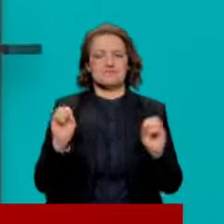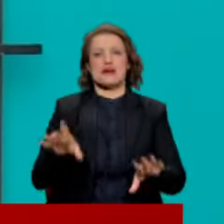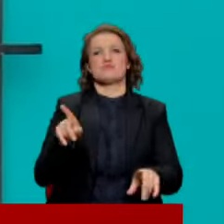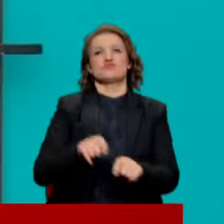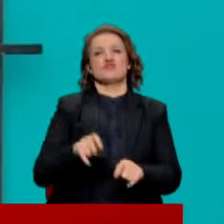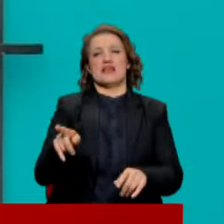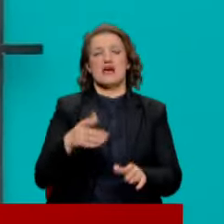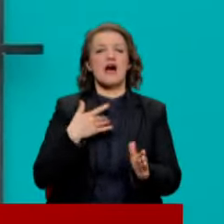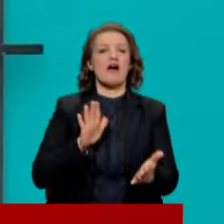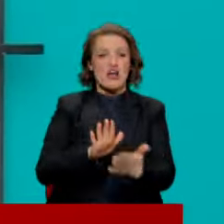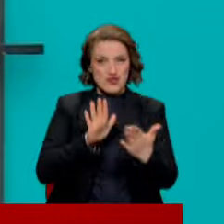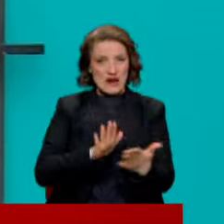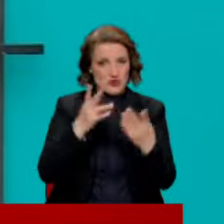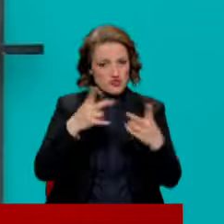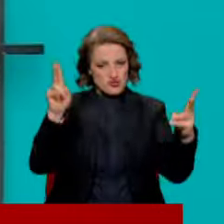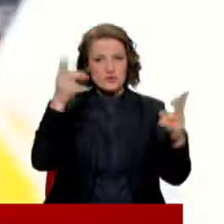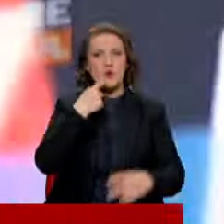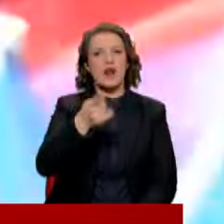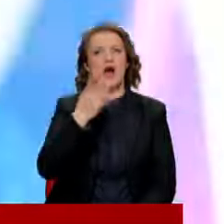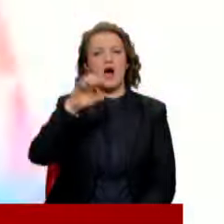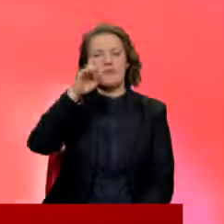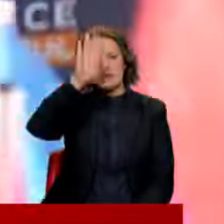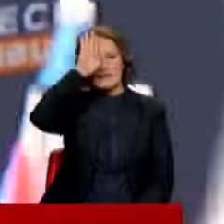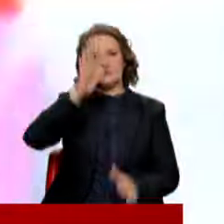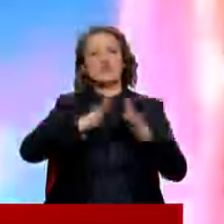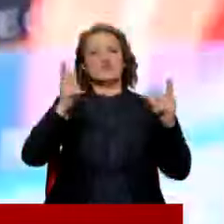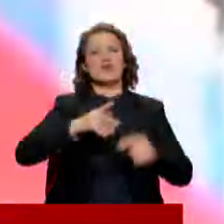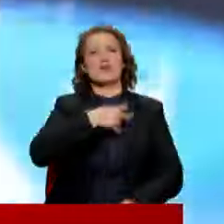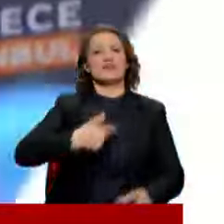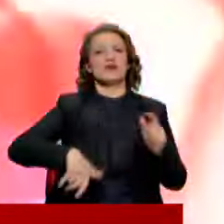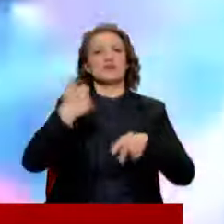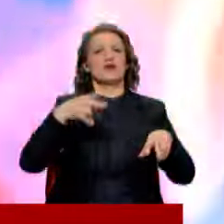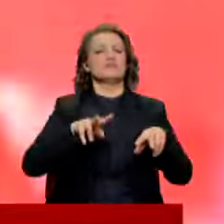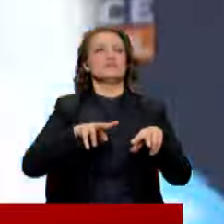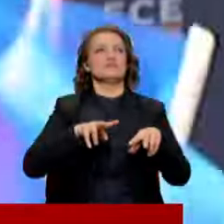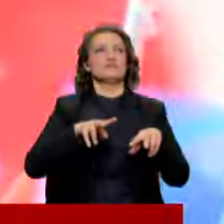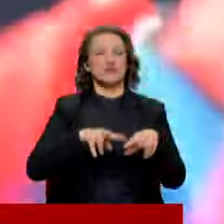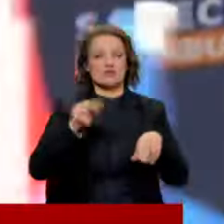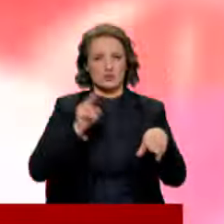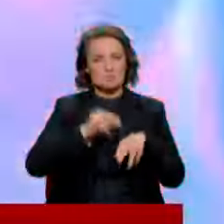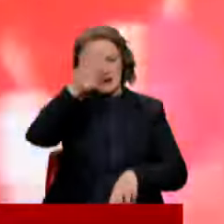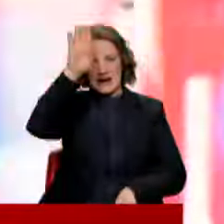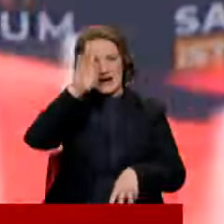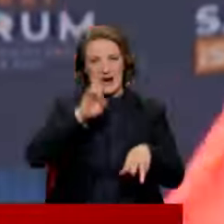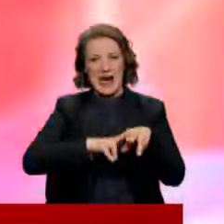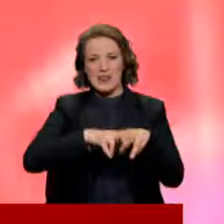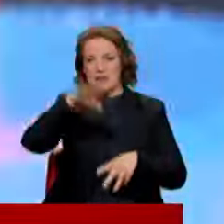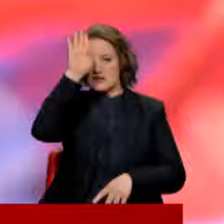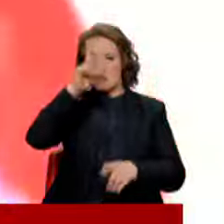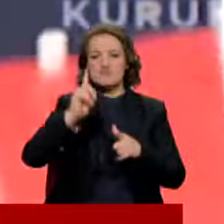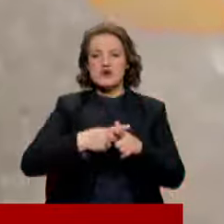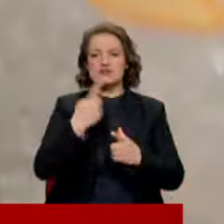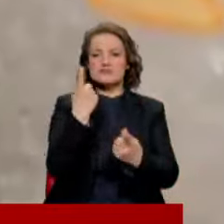bu işi. Karşıysan karşıyım diyeceksin. AK Parti'nin İstanbul Büyükşehir Belediye Başkan Adayı Murat Kurum, Kanal İstanbul projesi